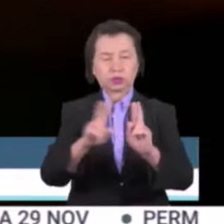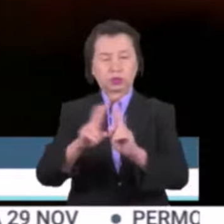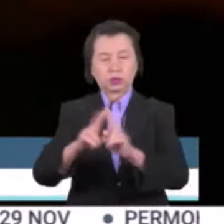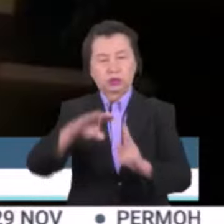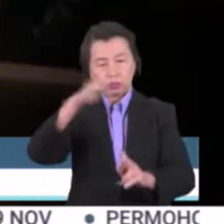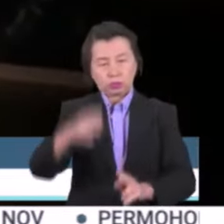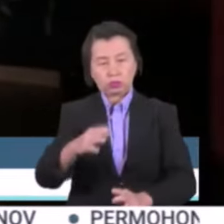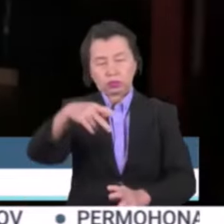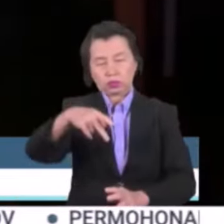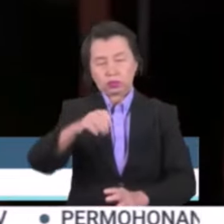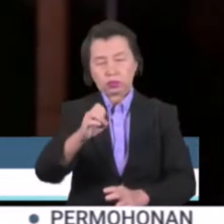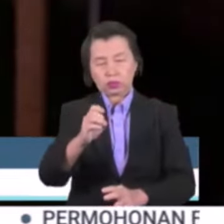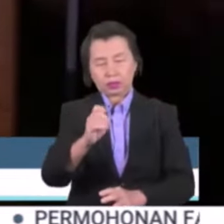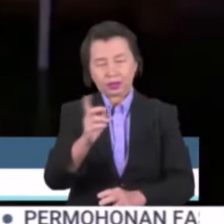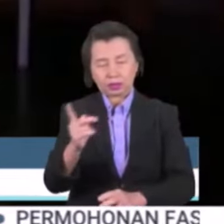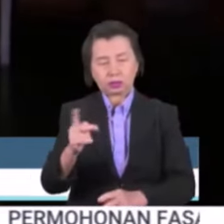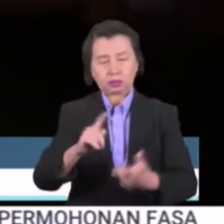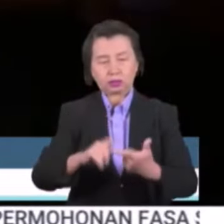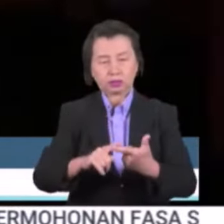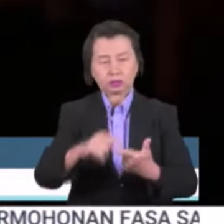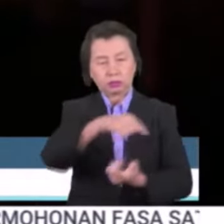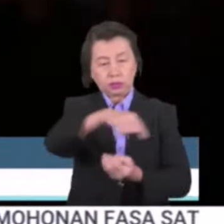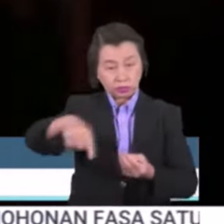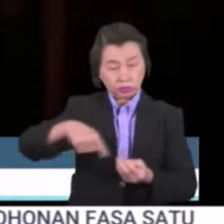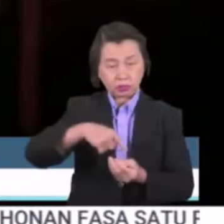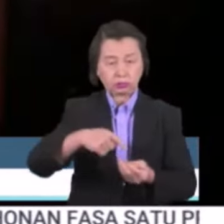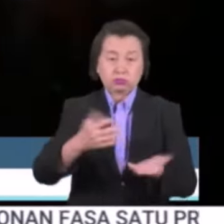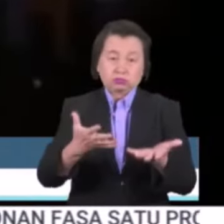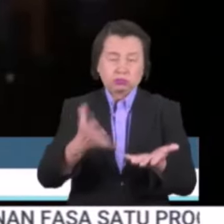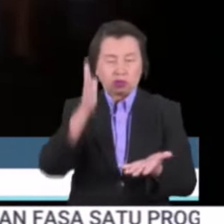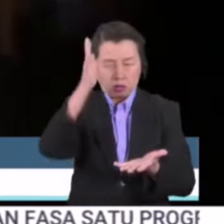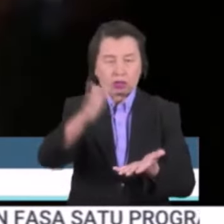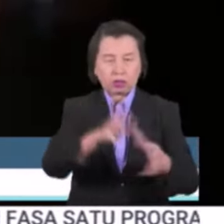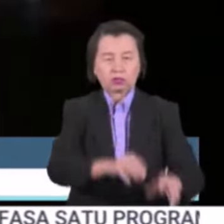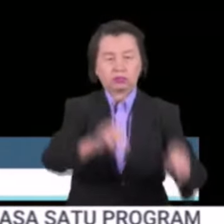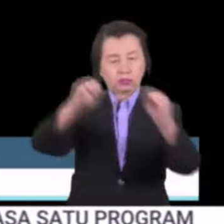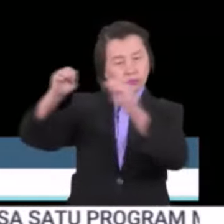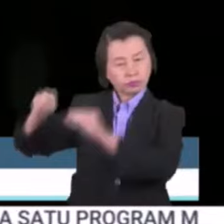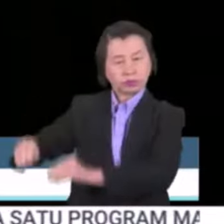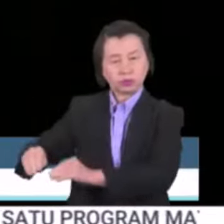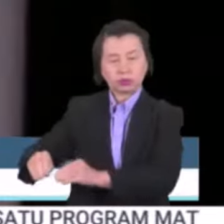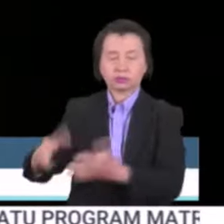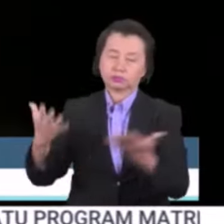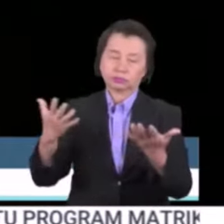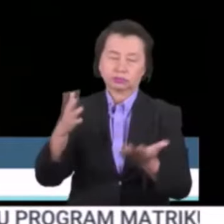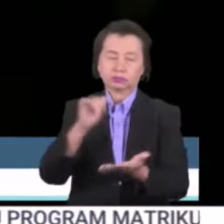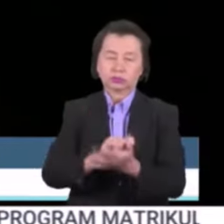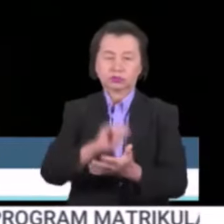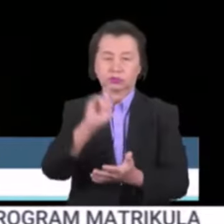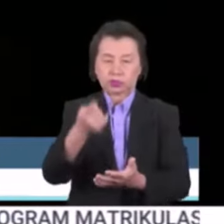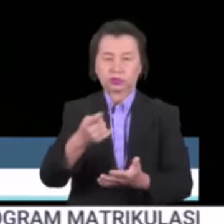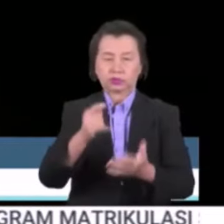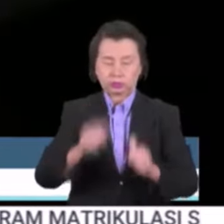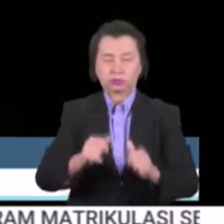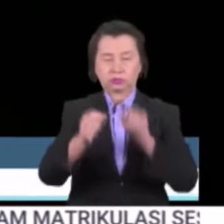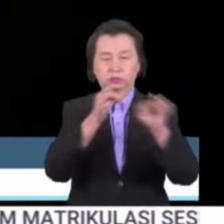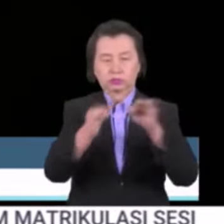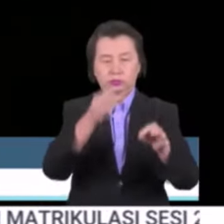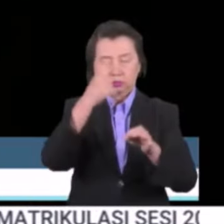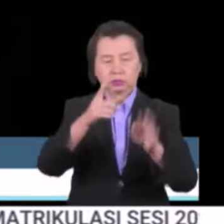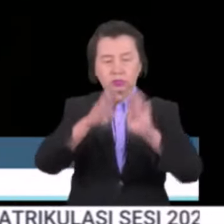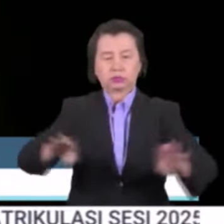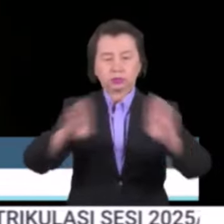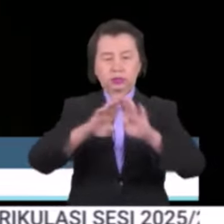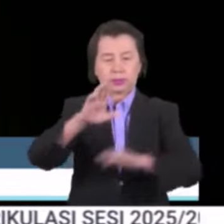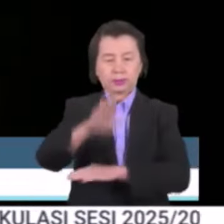Kampung Bukit Tadok dan sekitar ini akan dipindahkan. Itu saja yang dapat saya kongsikan untuk berita